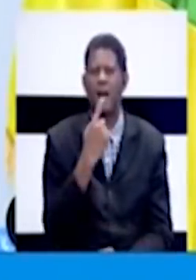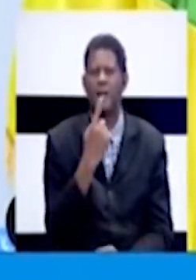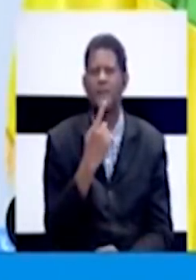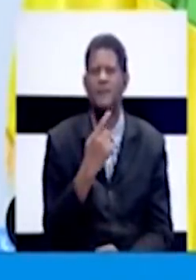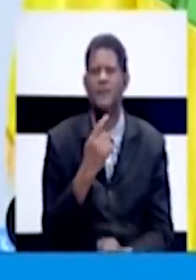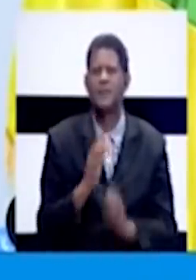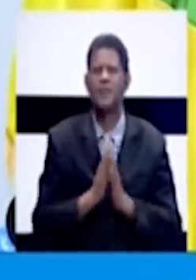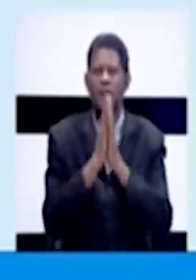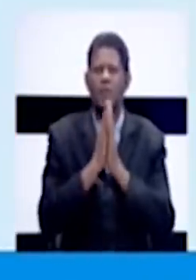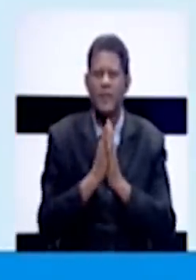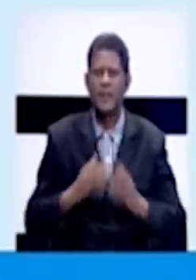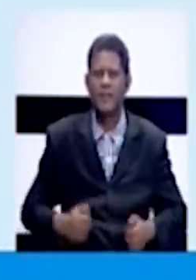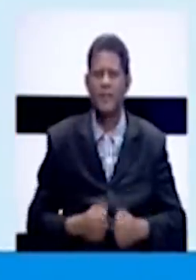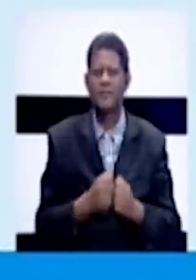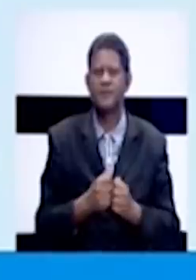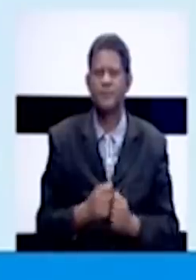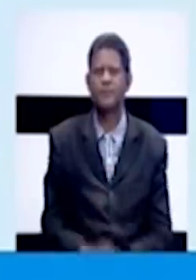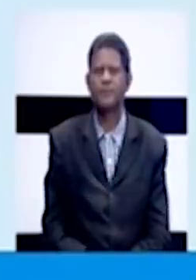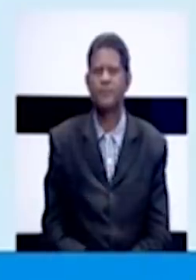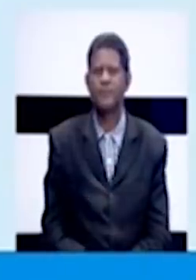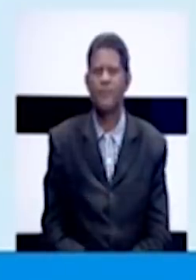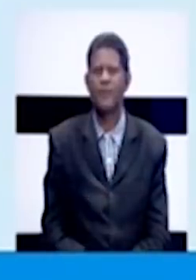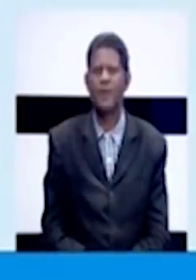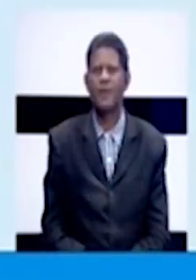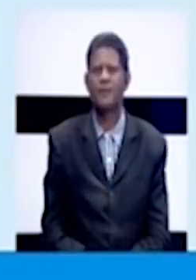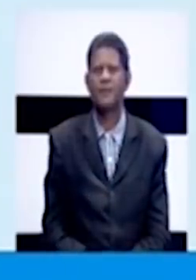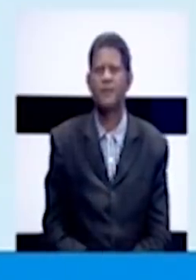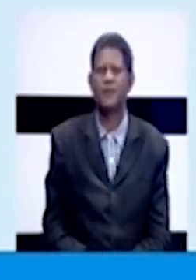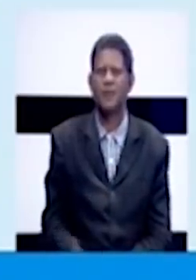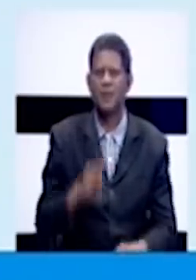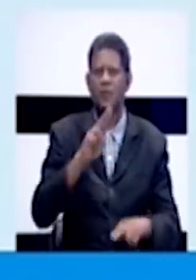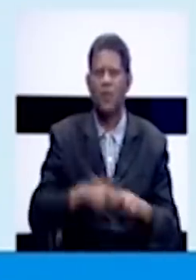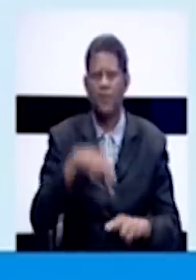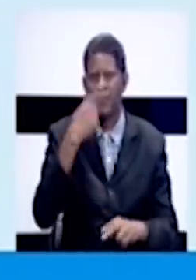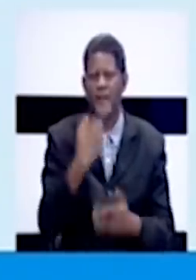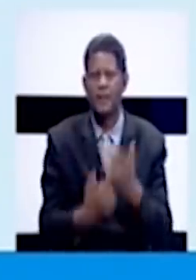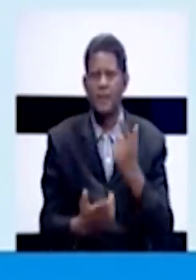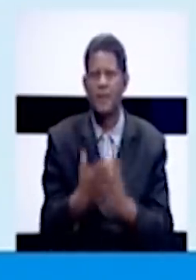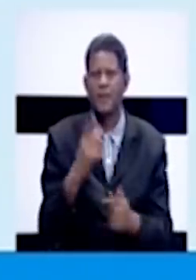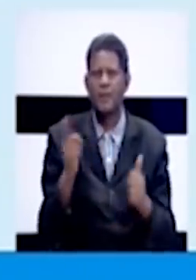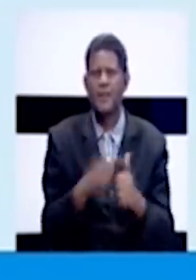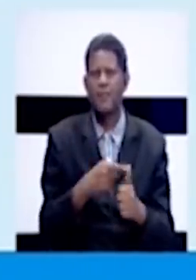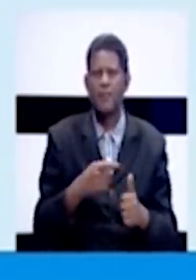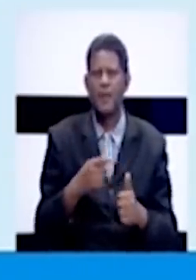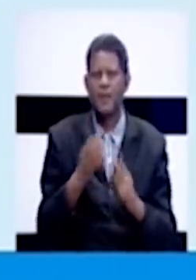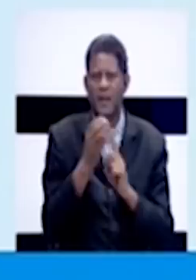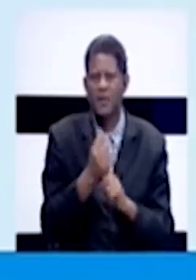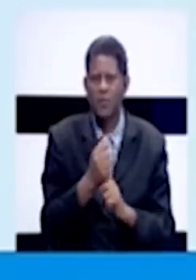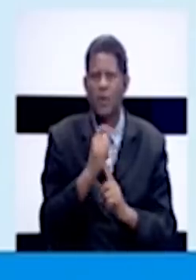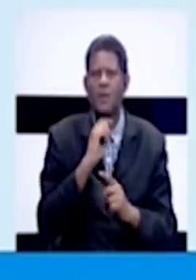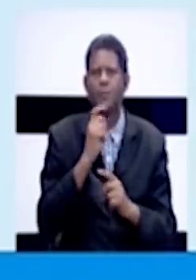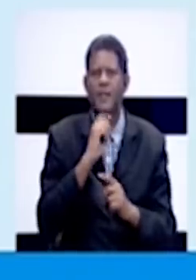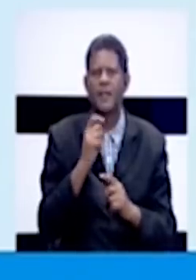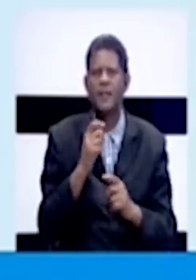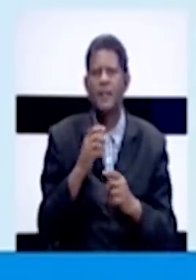ኒኩለር ታጥቀዋል። And then go and sit and discuss. ኮፊልና ንምዝታይ ፈለማ ዝወነንዎ ኣፅዋር ክረክቡ ኣለዎም። ከምዚ